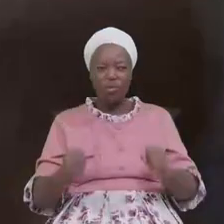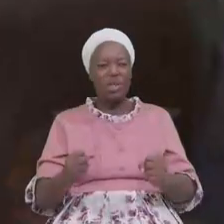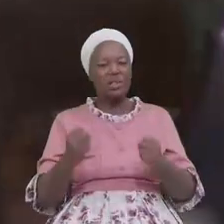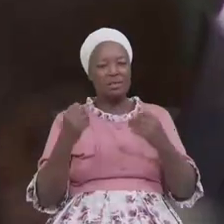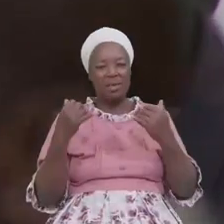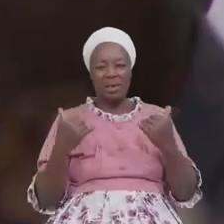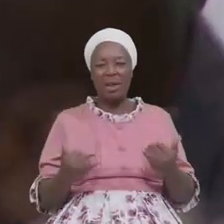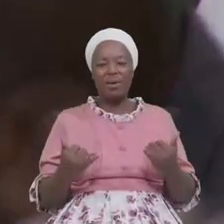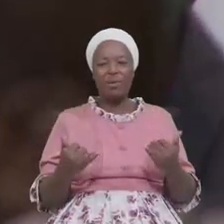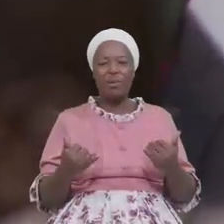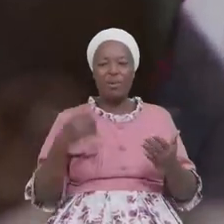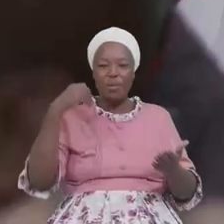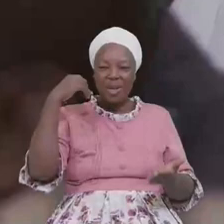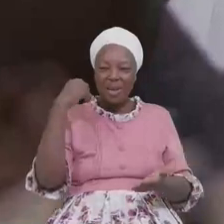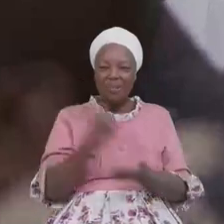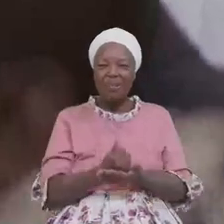Amen.